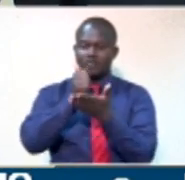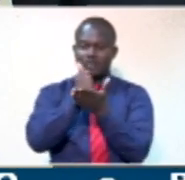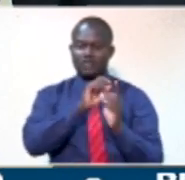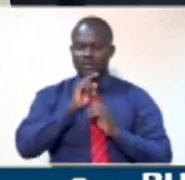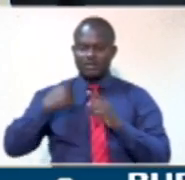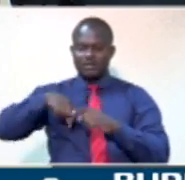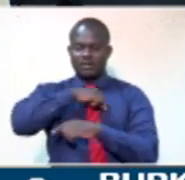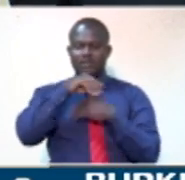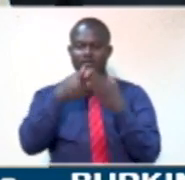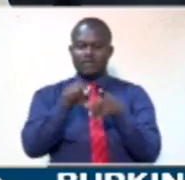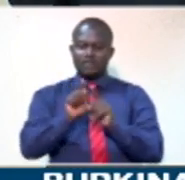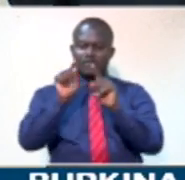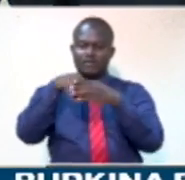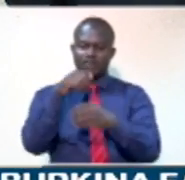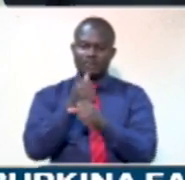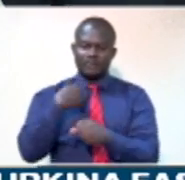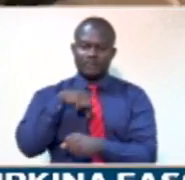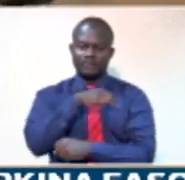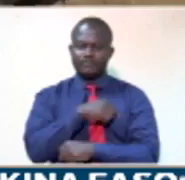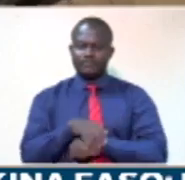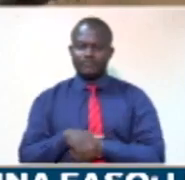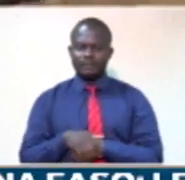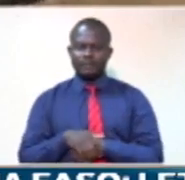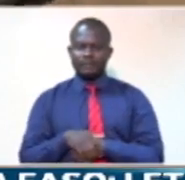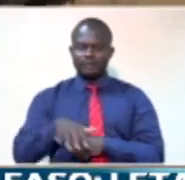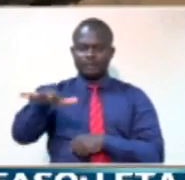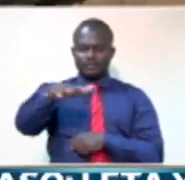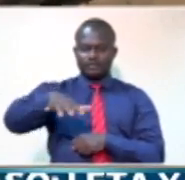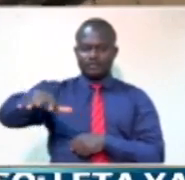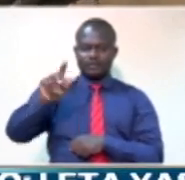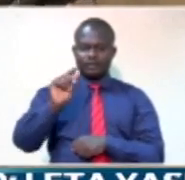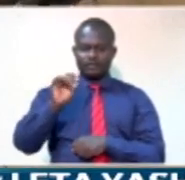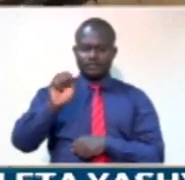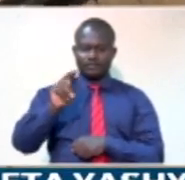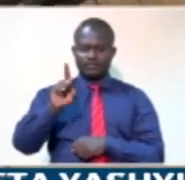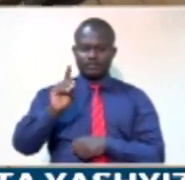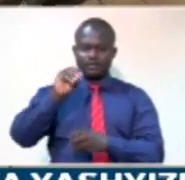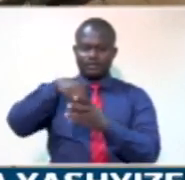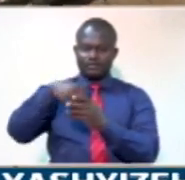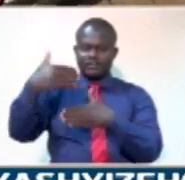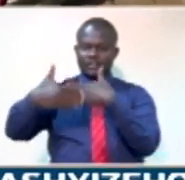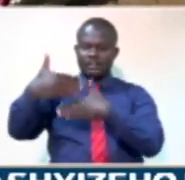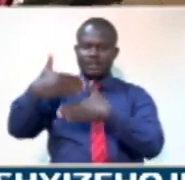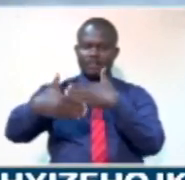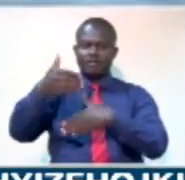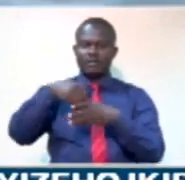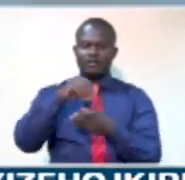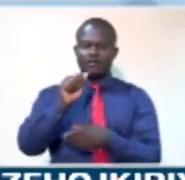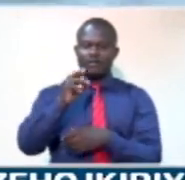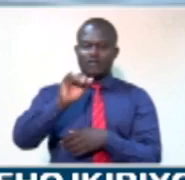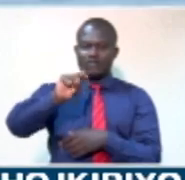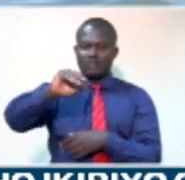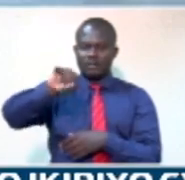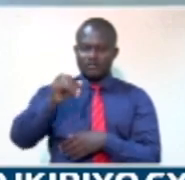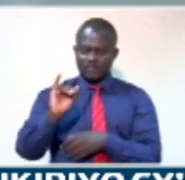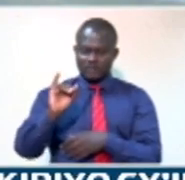zacu, natwe tukajya mu kazi kacu. Agace inkambi y'impunzi ya Kitunda iherereyemo kegereye icyambu cya Fungi ku nyanja